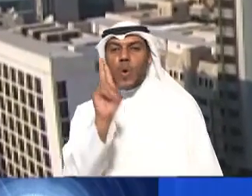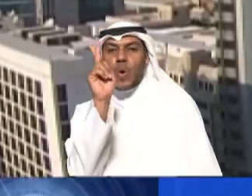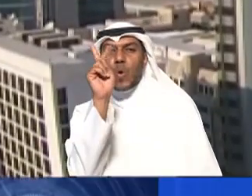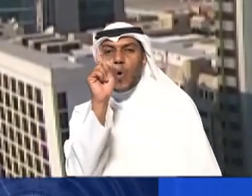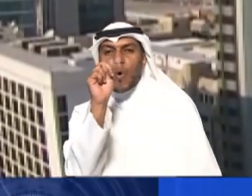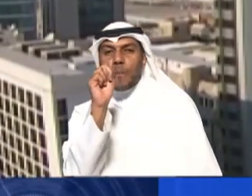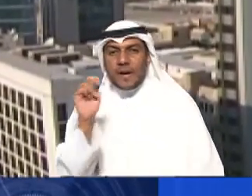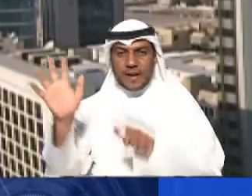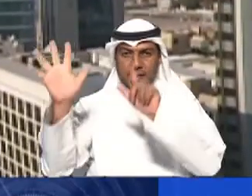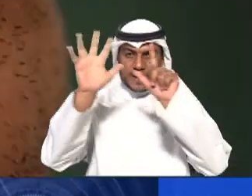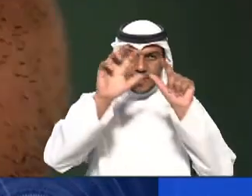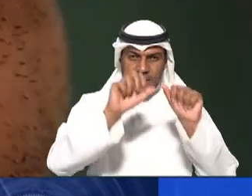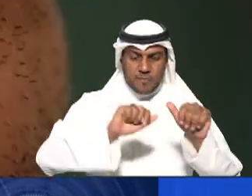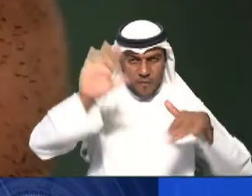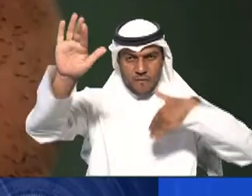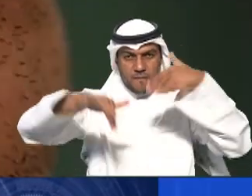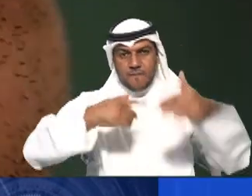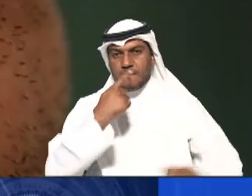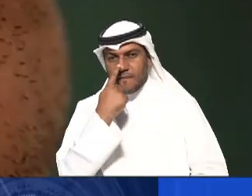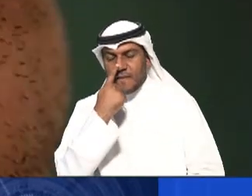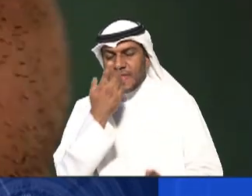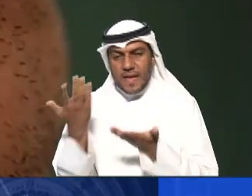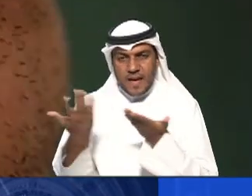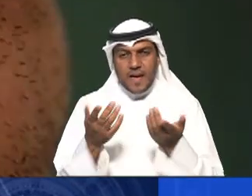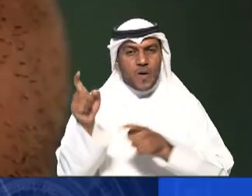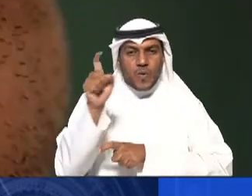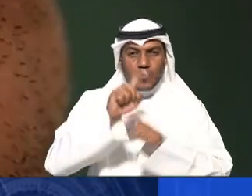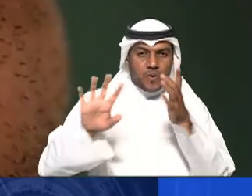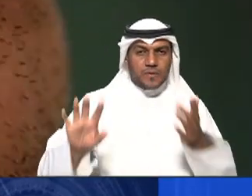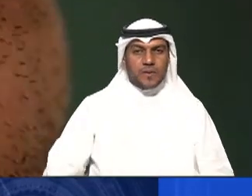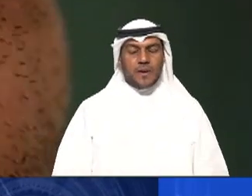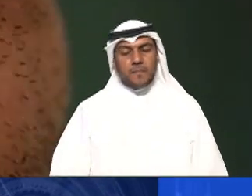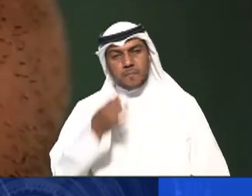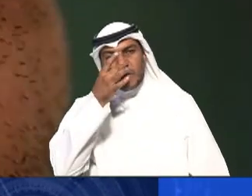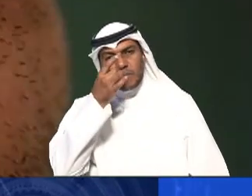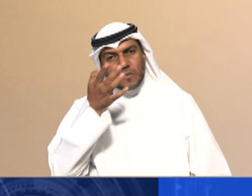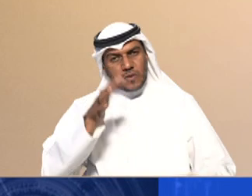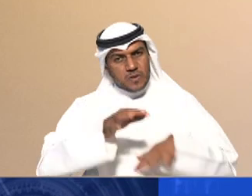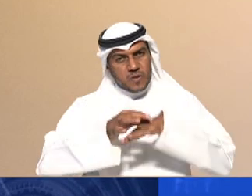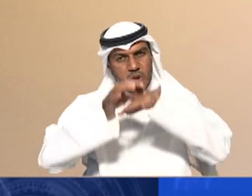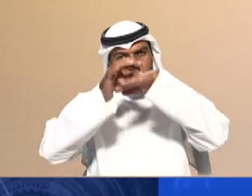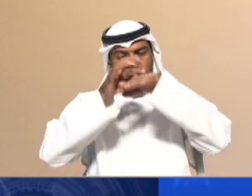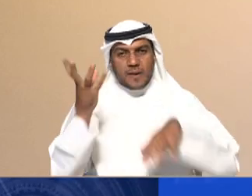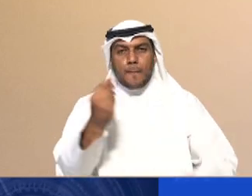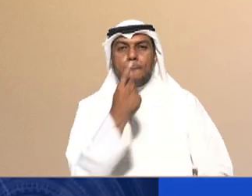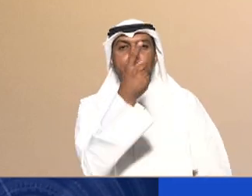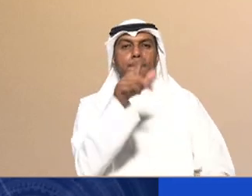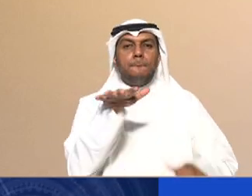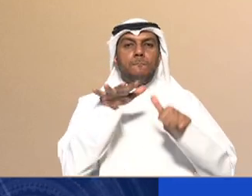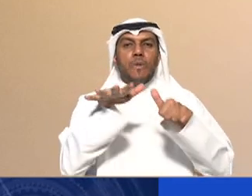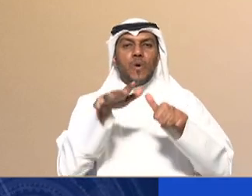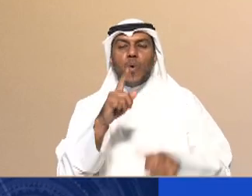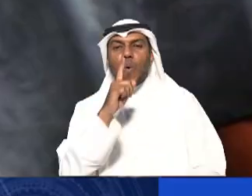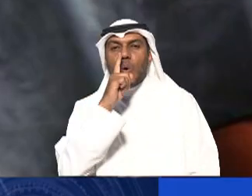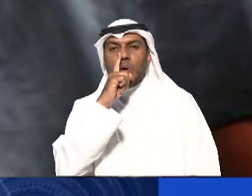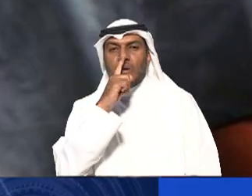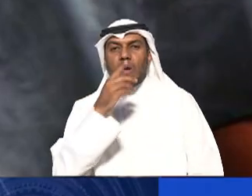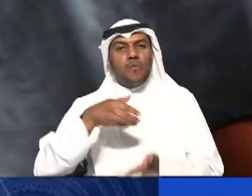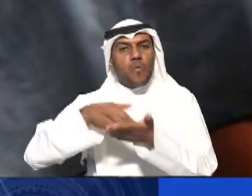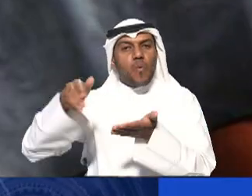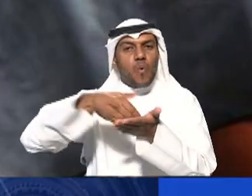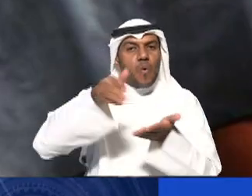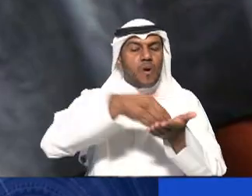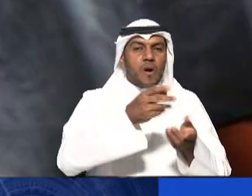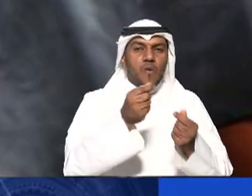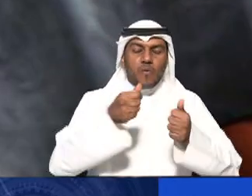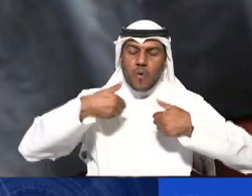4 أشخاص يموتون يوميا في البلاد بسبب التدخين، 1,000,000 دينار تهدر يوميا في البلاد بسبب هذه الآفة،